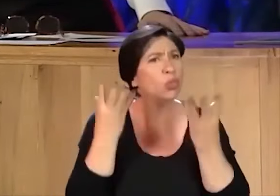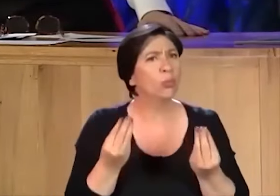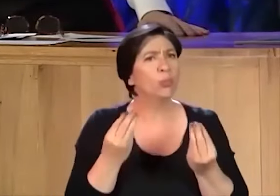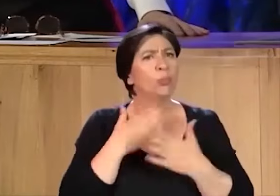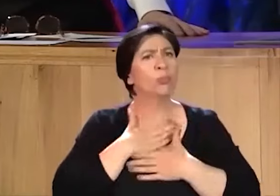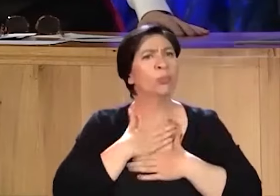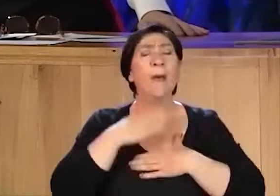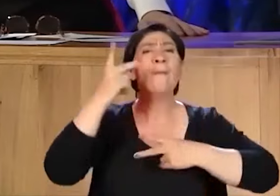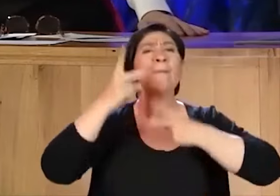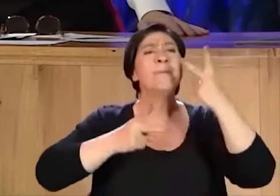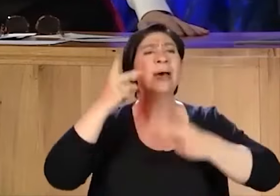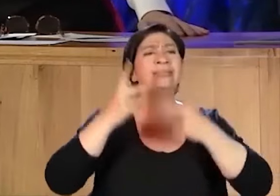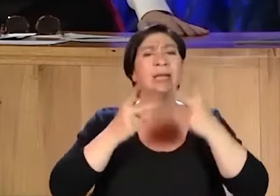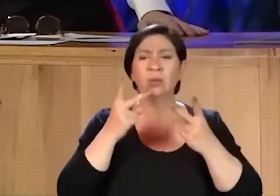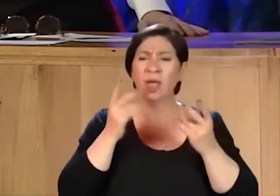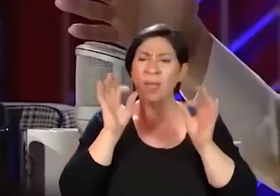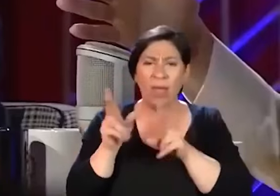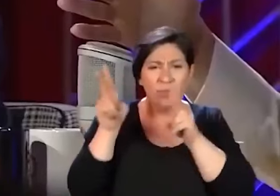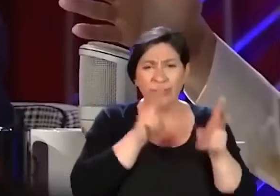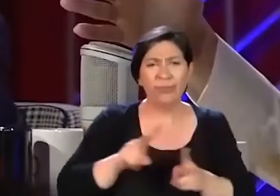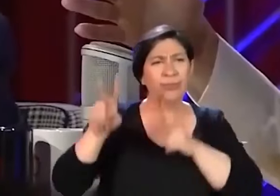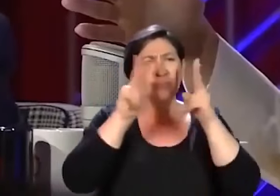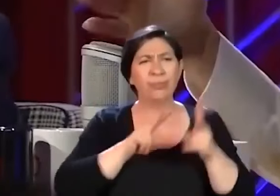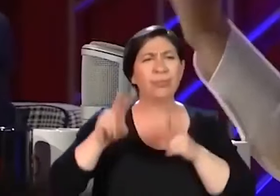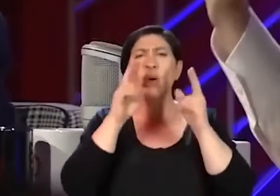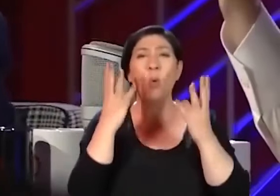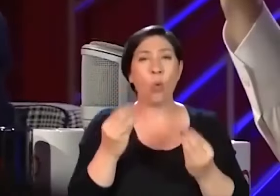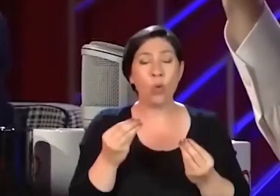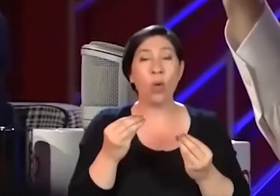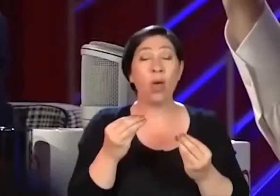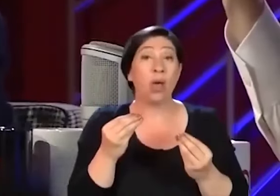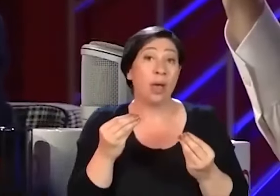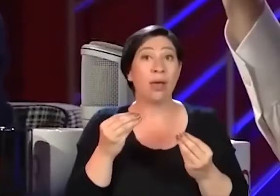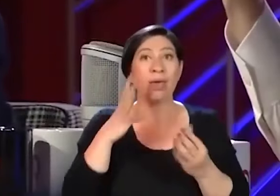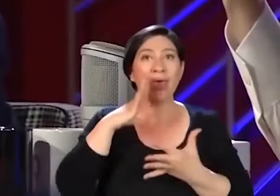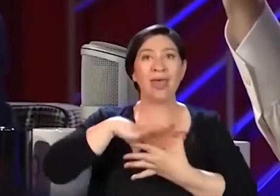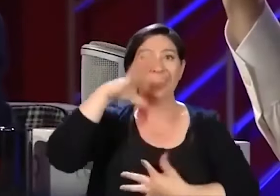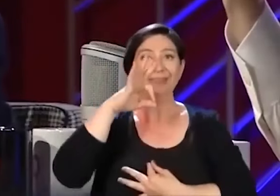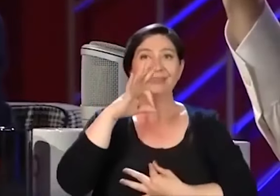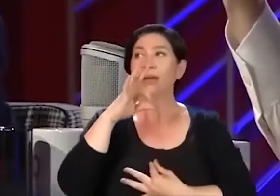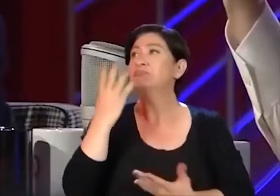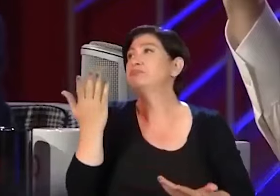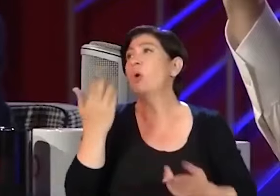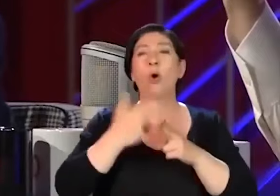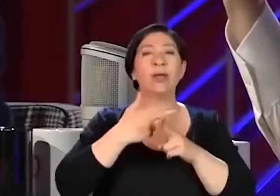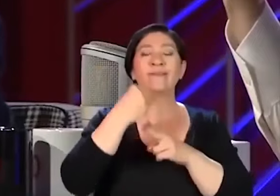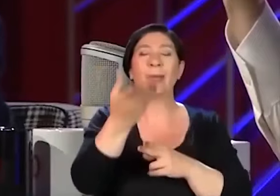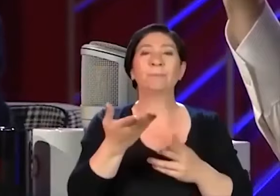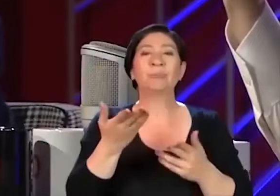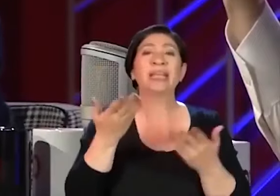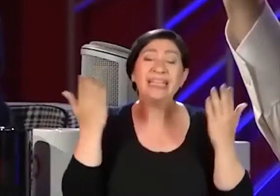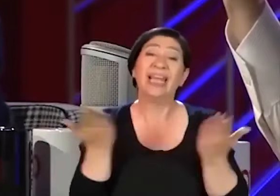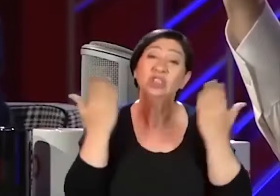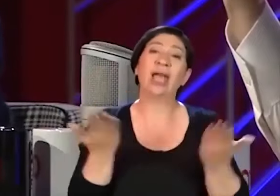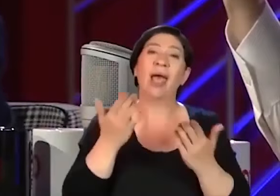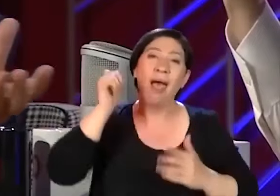Evet. Bazen şunu da söyleyeyim. Hı. Çok böyle monoton bir hayat düzeni oluşuyor. Hı. Ve insan örneğin yani keşke